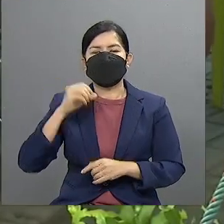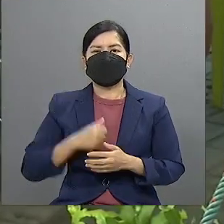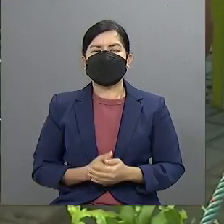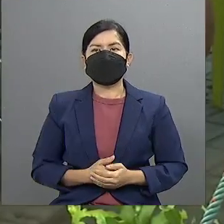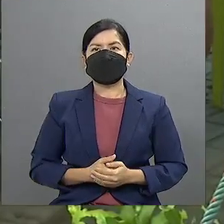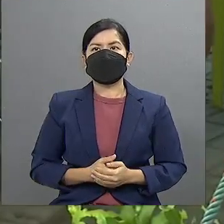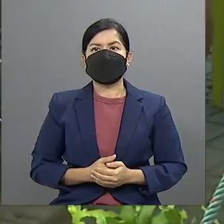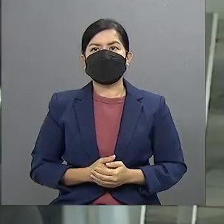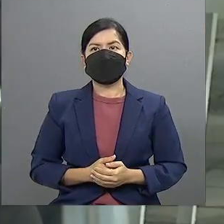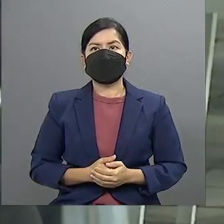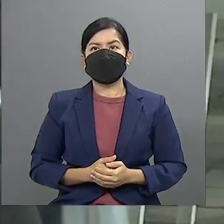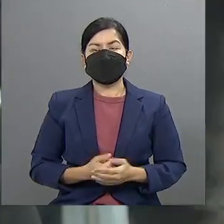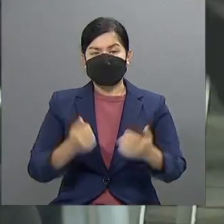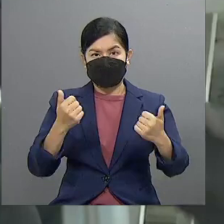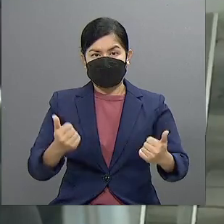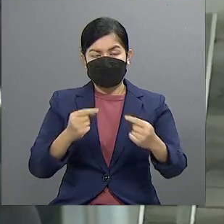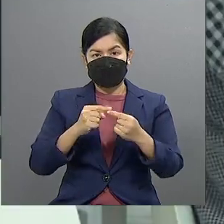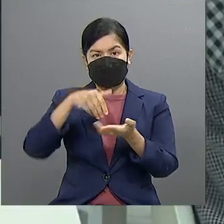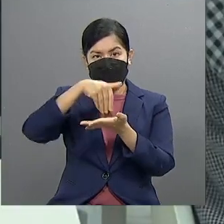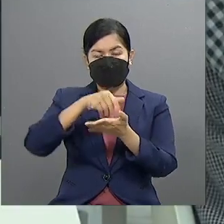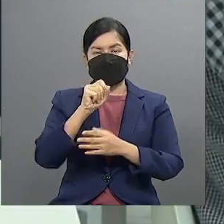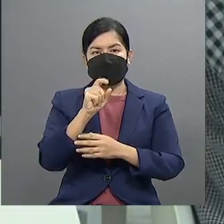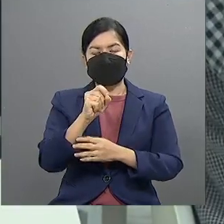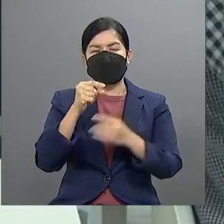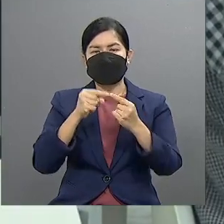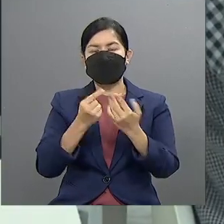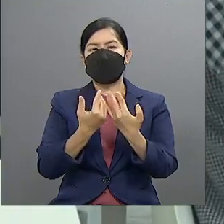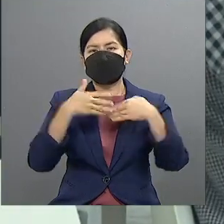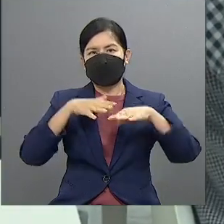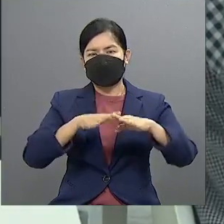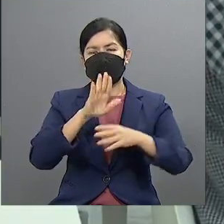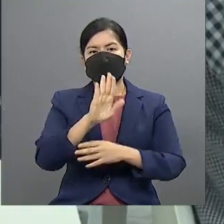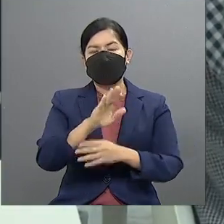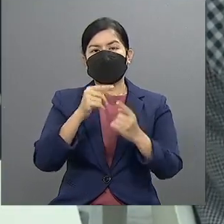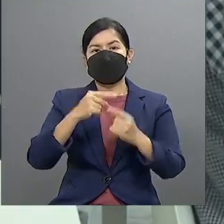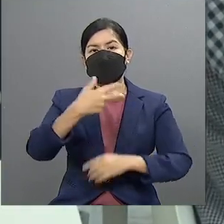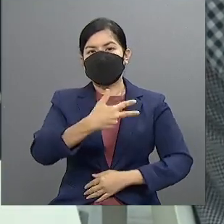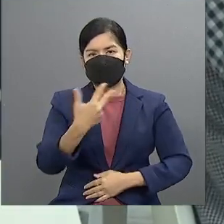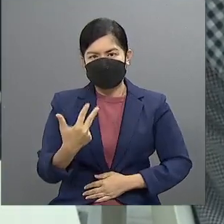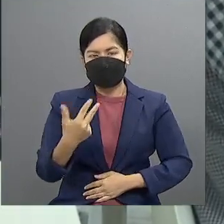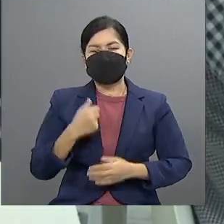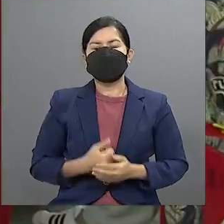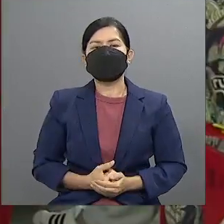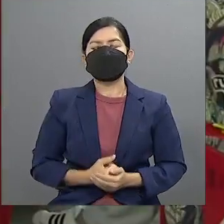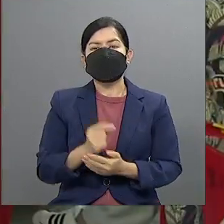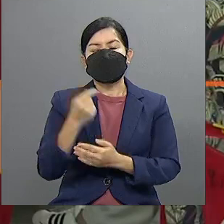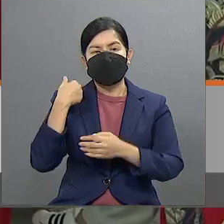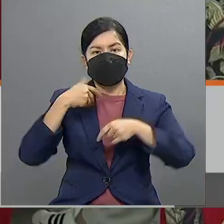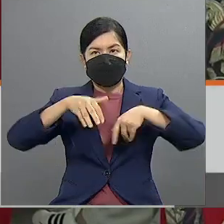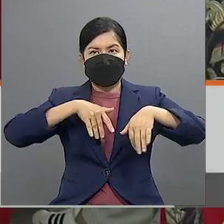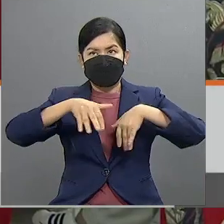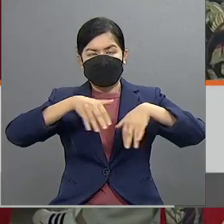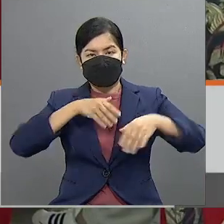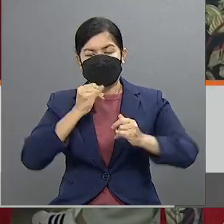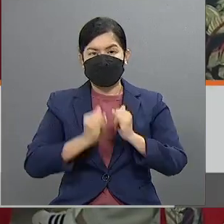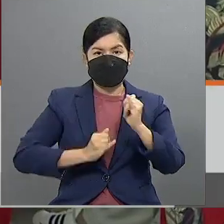วันนี้ที่หน่วยความร่วมมือบริการฉีดวัคซีนโควิด-19 ไทย PBS ธนบุรี Health Care Group มีประชาชนที่มาฉีดวัคซีนแบ่งออกเป็น